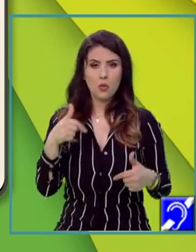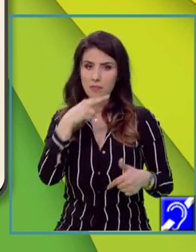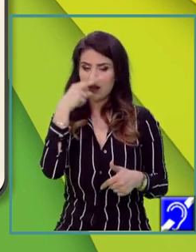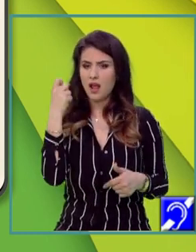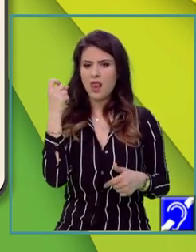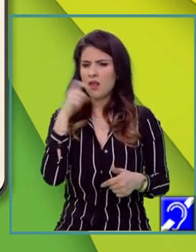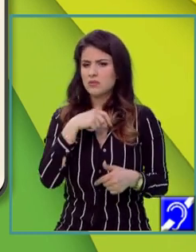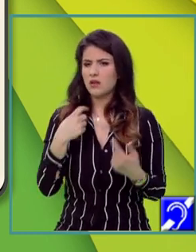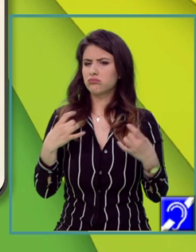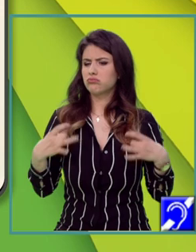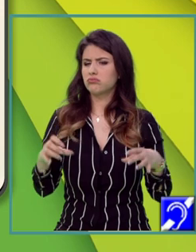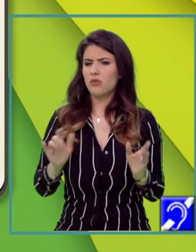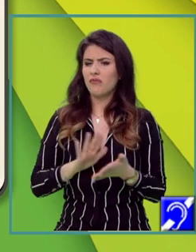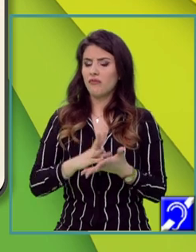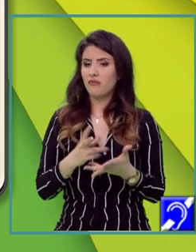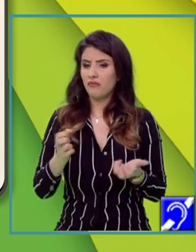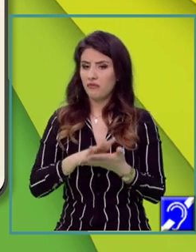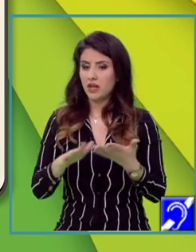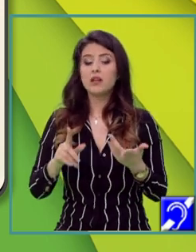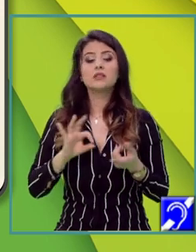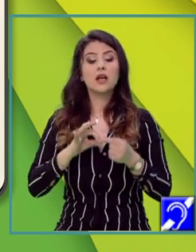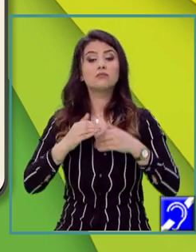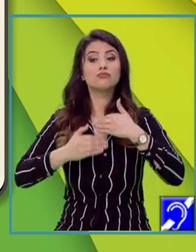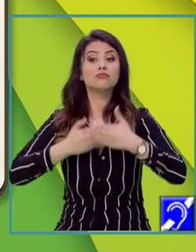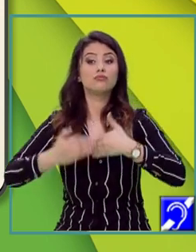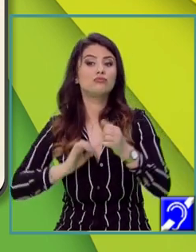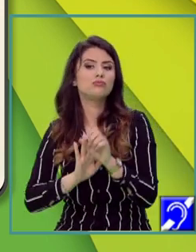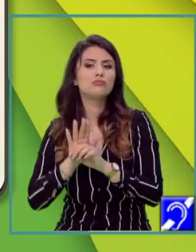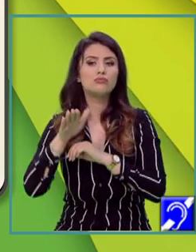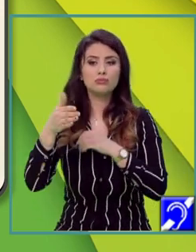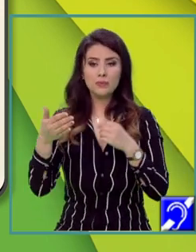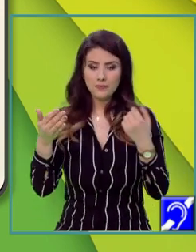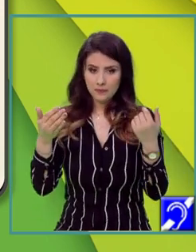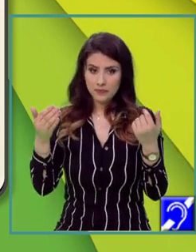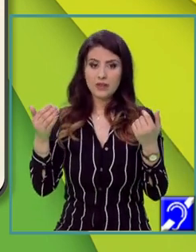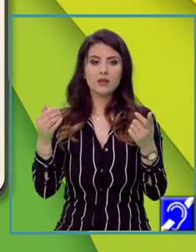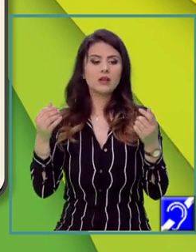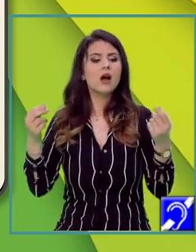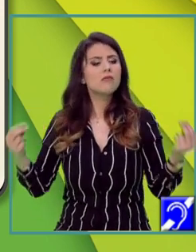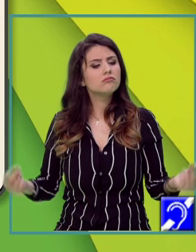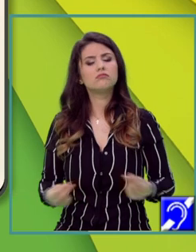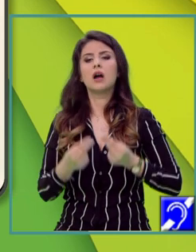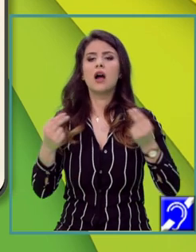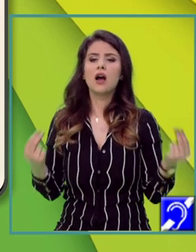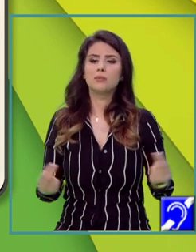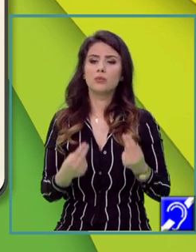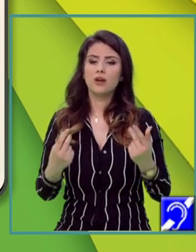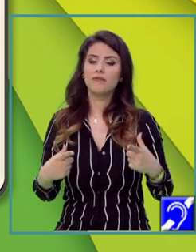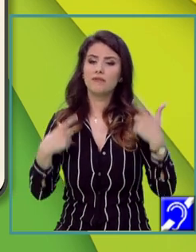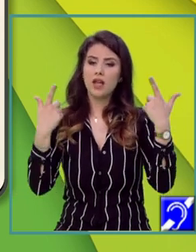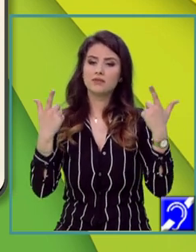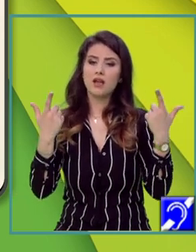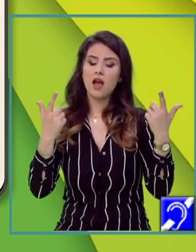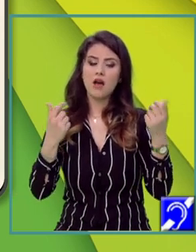evoluează spre o existență mondenă asigurată de îmbunătățirea considerabilă a statutului